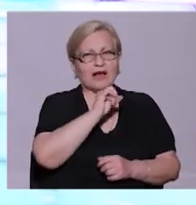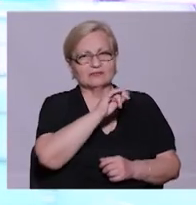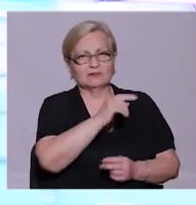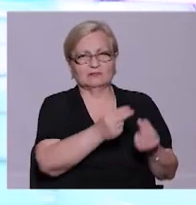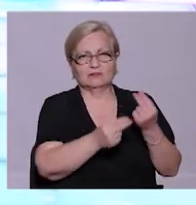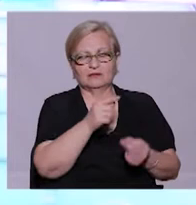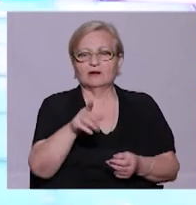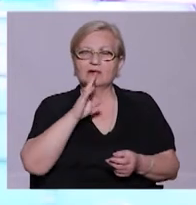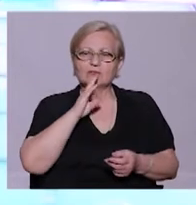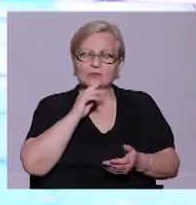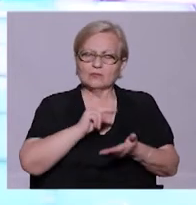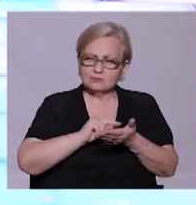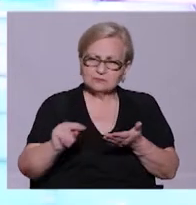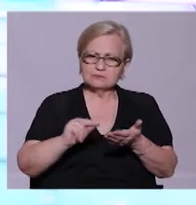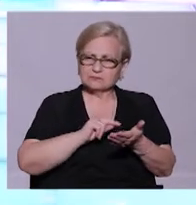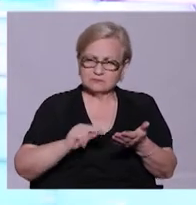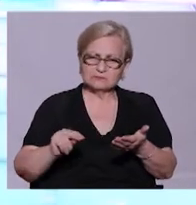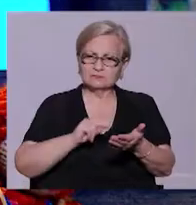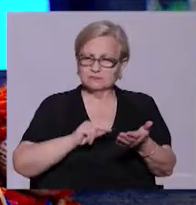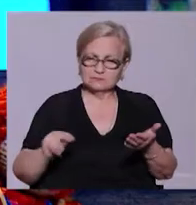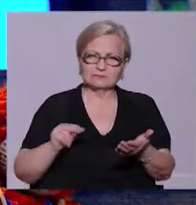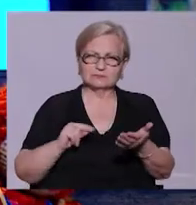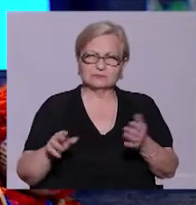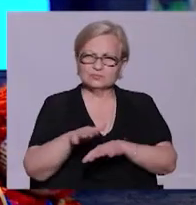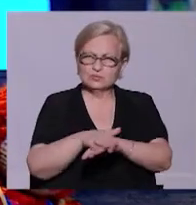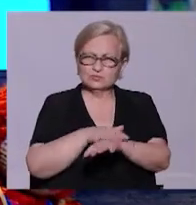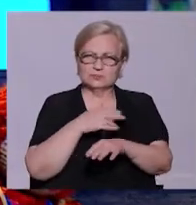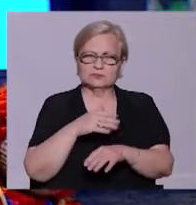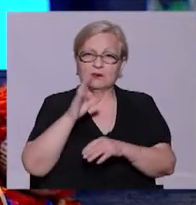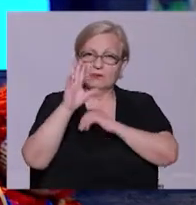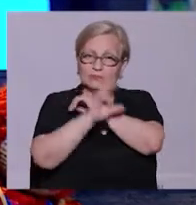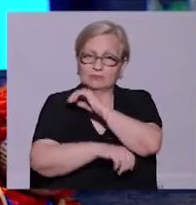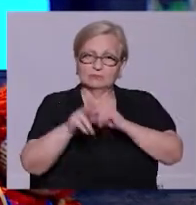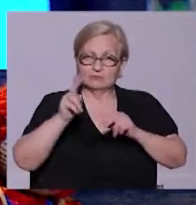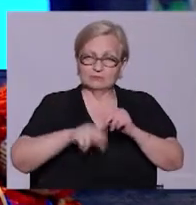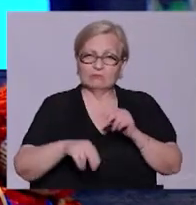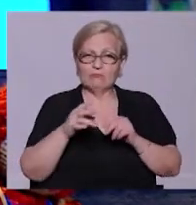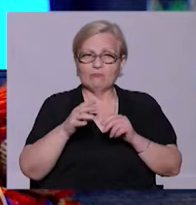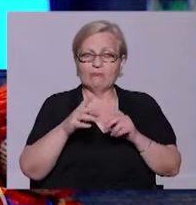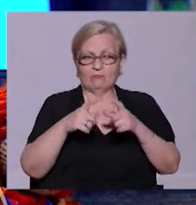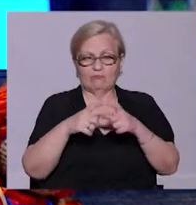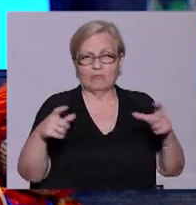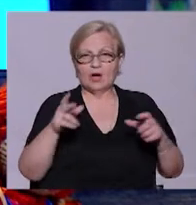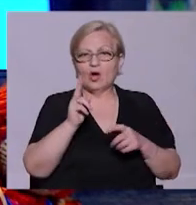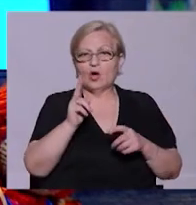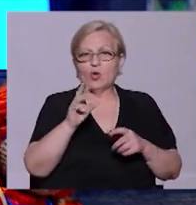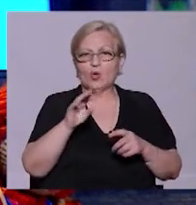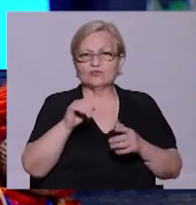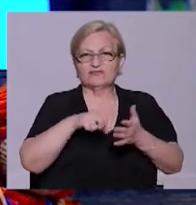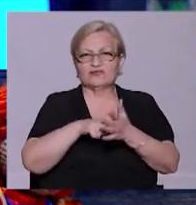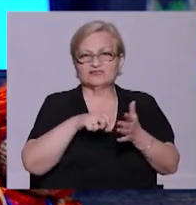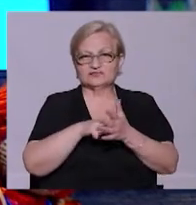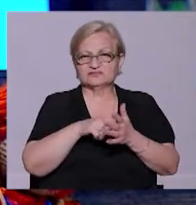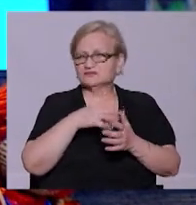პეპი კარგა ხანს წერდა. ბოლოს როგორც იქნა დაასრულა წერილი. ოღონდ კონვერტი ვერ იპოვა. ტომი არ დაიზარა და